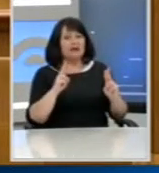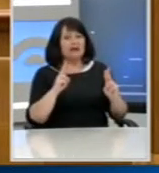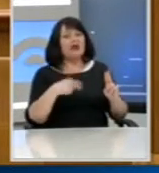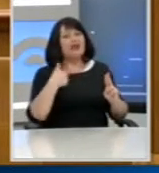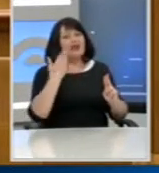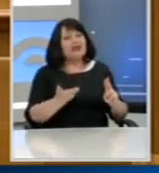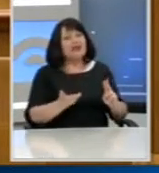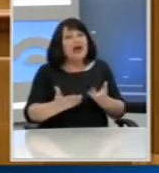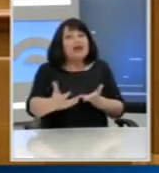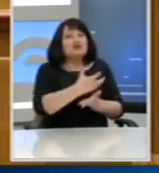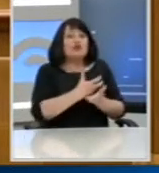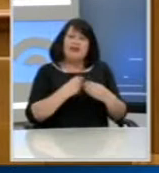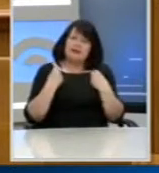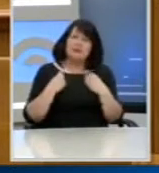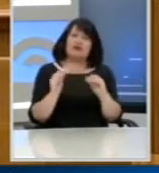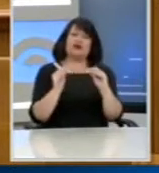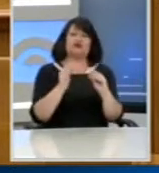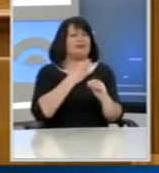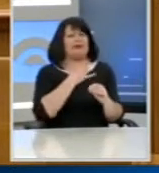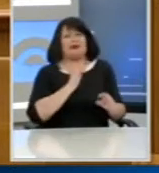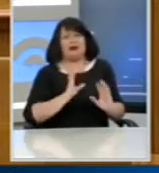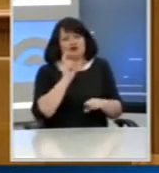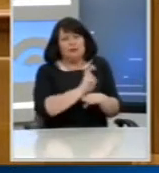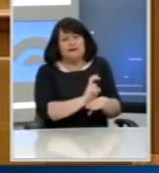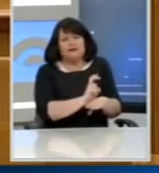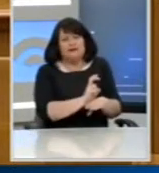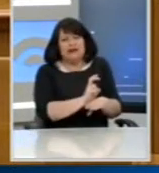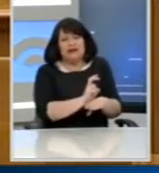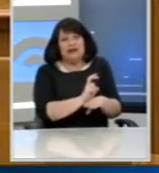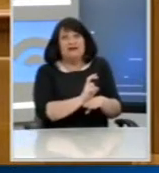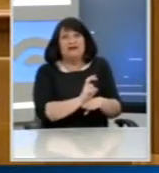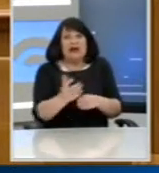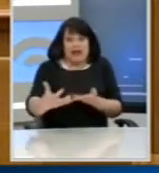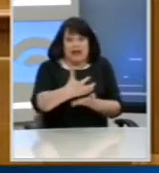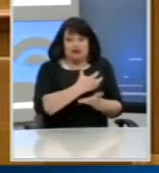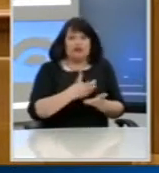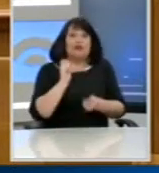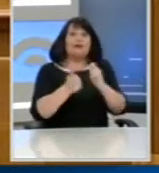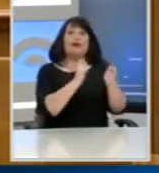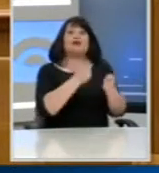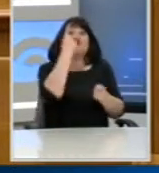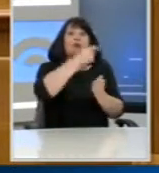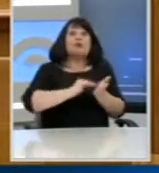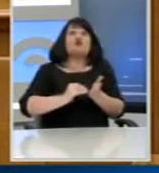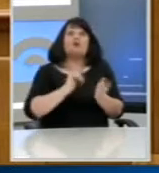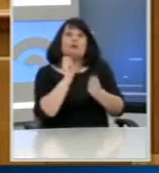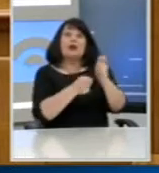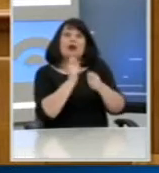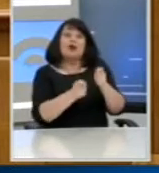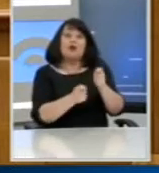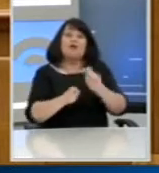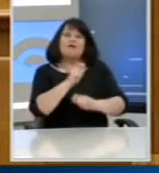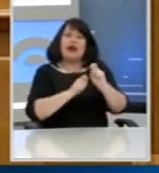δουλειές σημαντικών εσόδων. Τα έσοδα αυτά πηγαίνουν προς όφελος του προσωπικού. Από εκεί